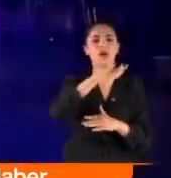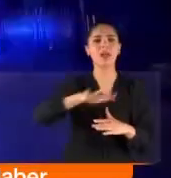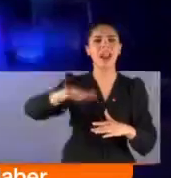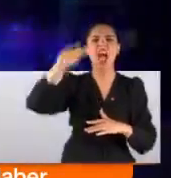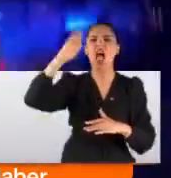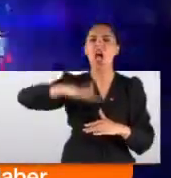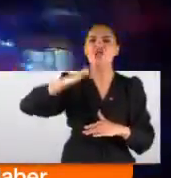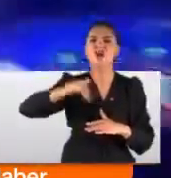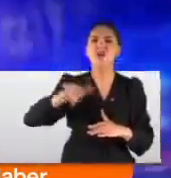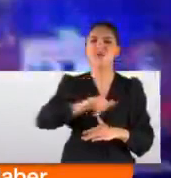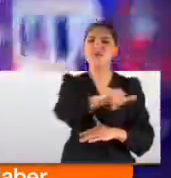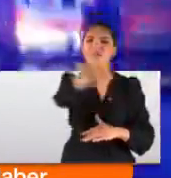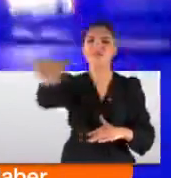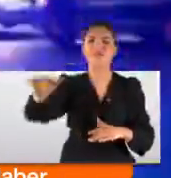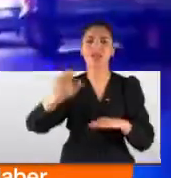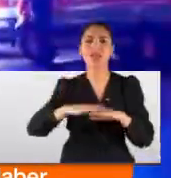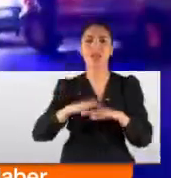başladı.